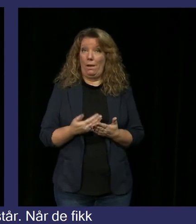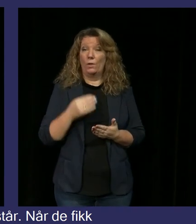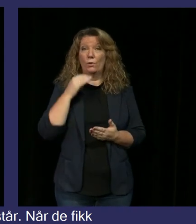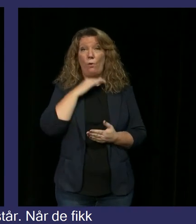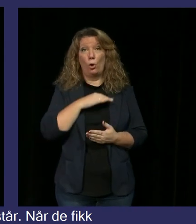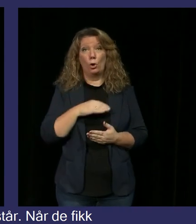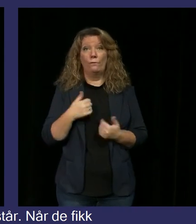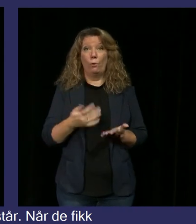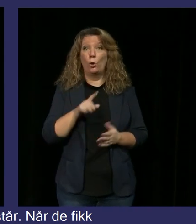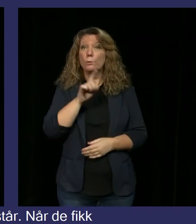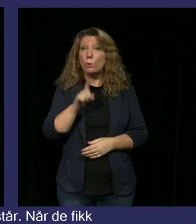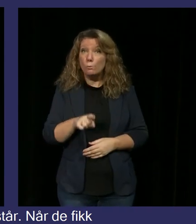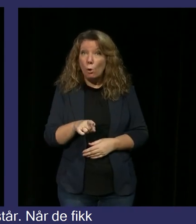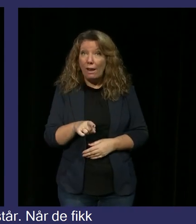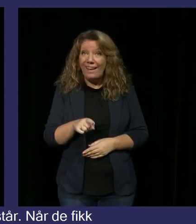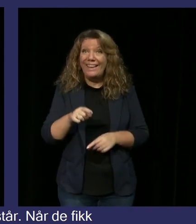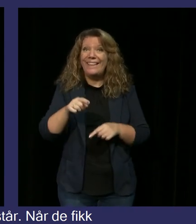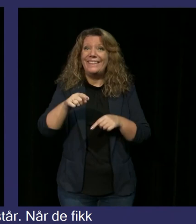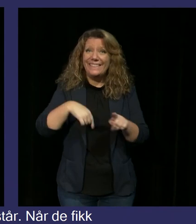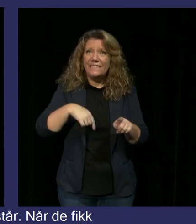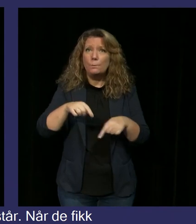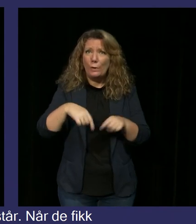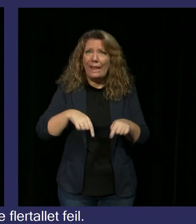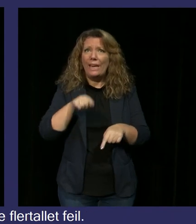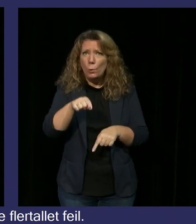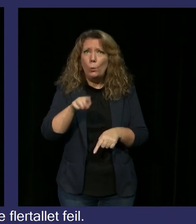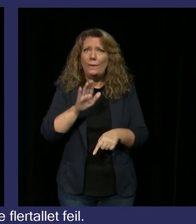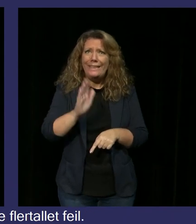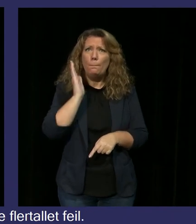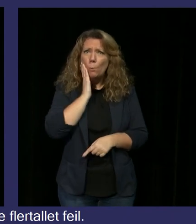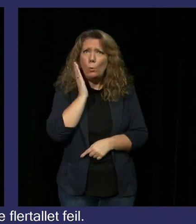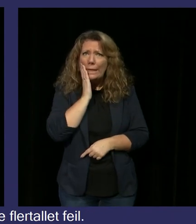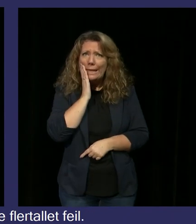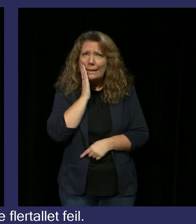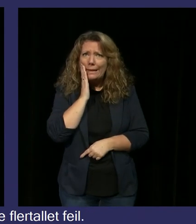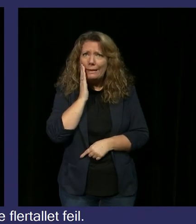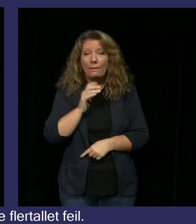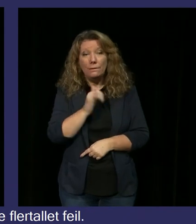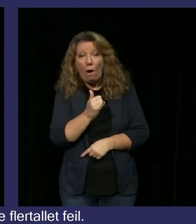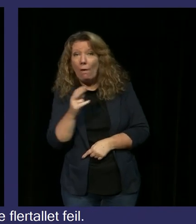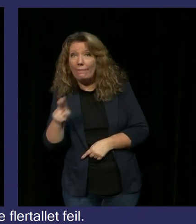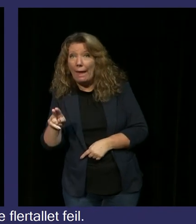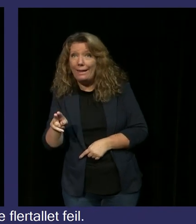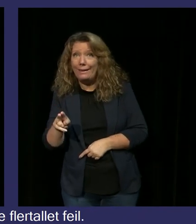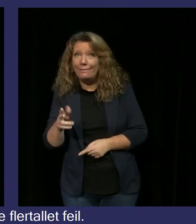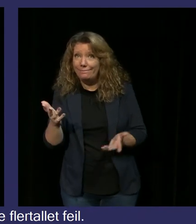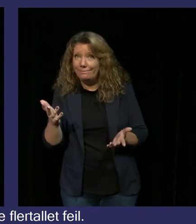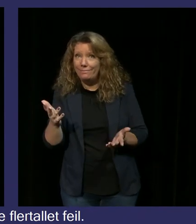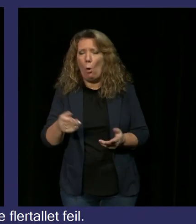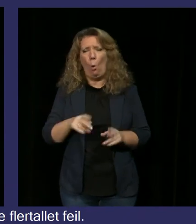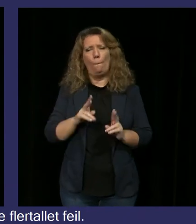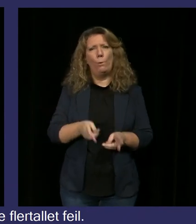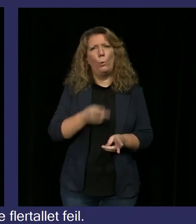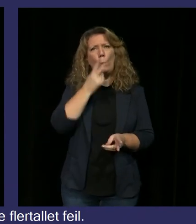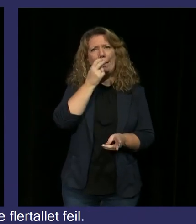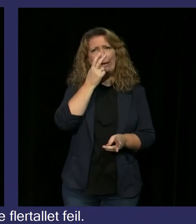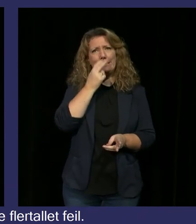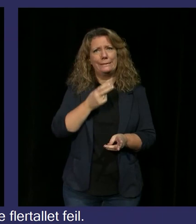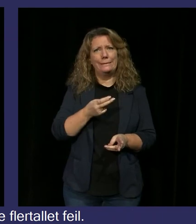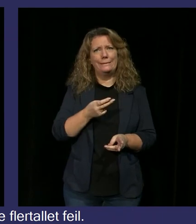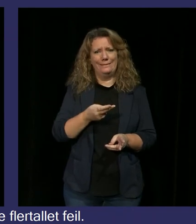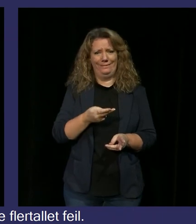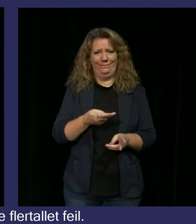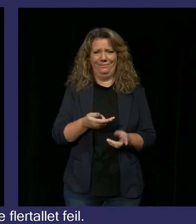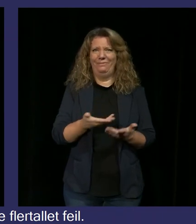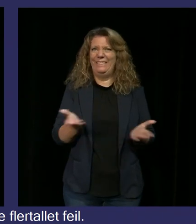spørsmålet, disponerer du boligen din? Ja eller nei? Så viste jo brukertestene da at der svarte flertallet